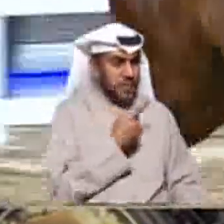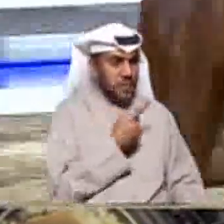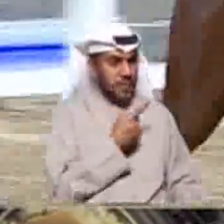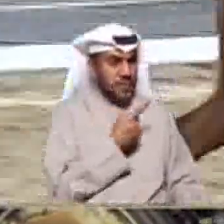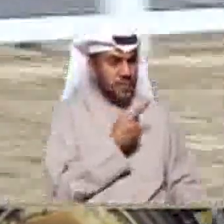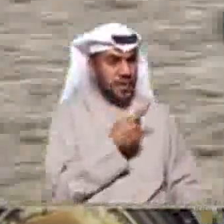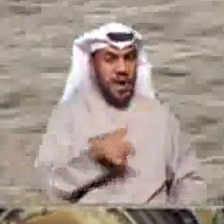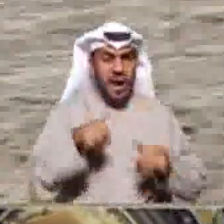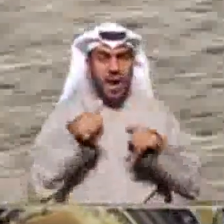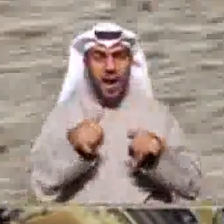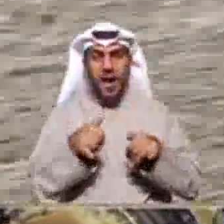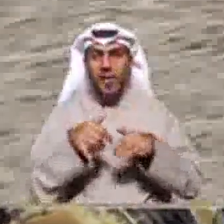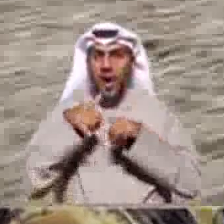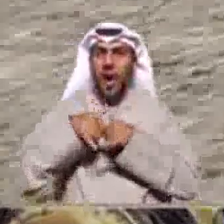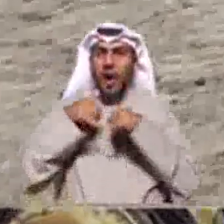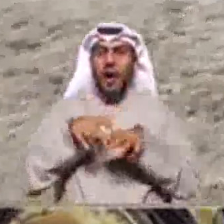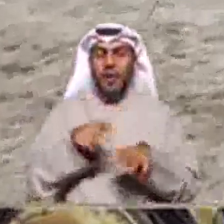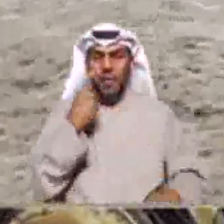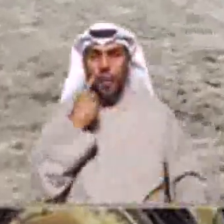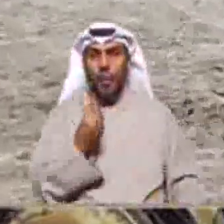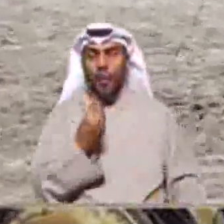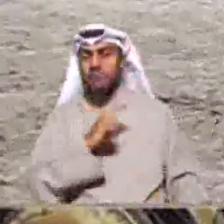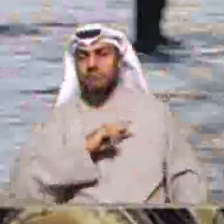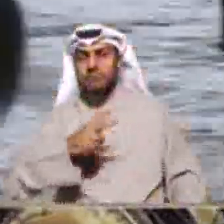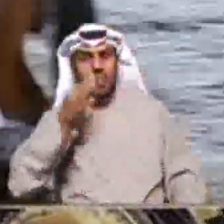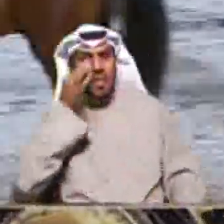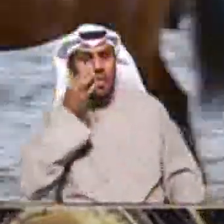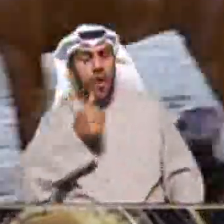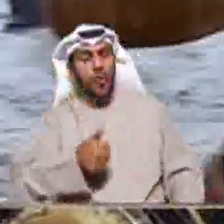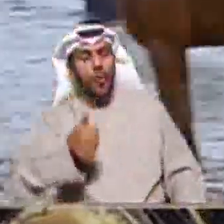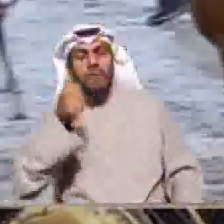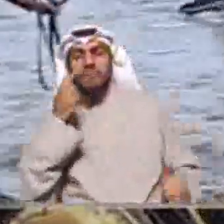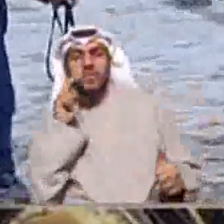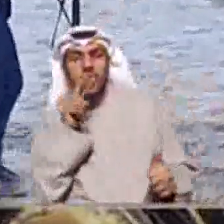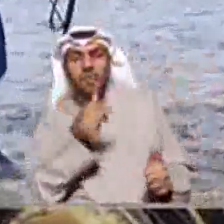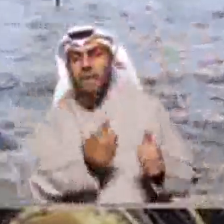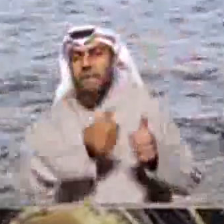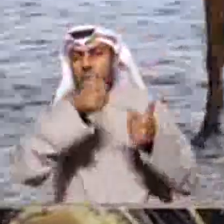المشاركة في البطولة واستعراض النتائج من قبل لجنة التحكيم،